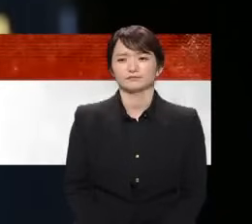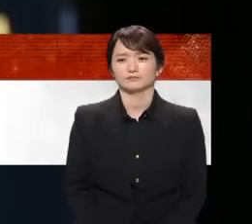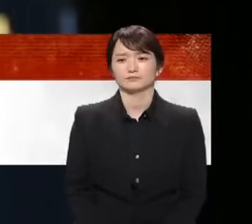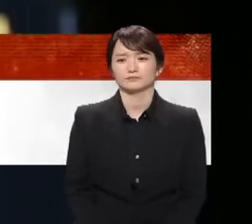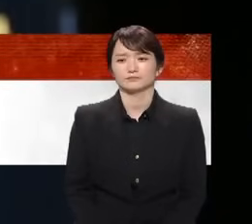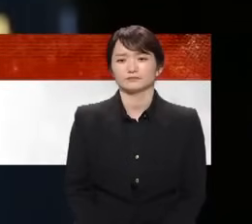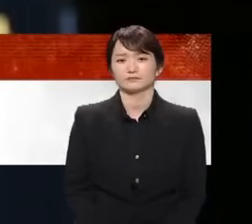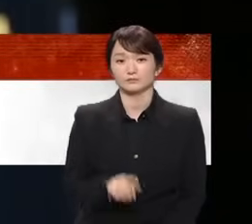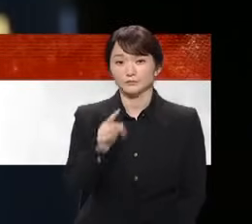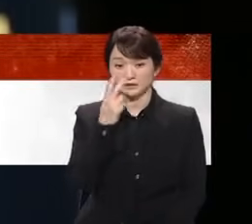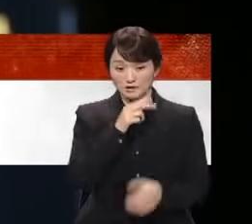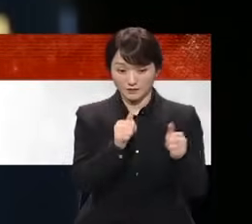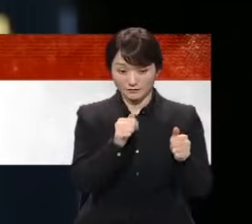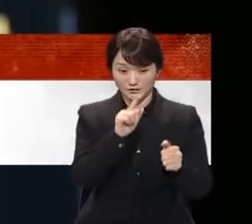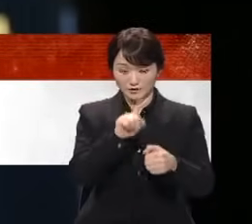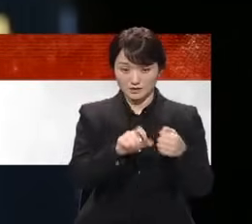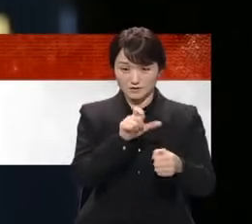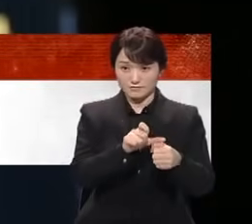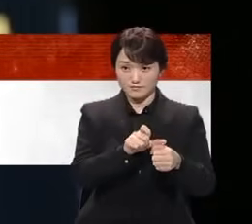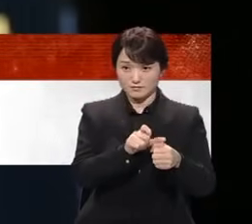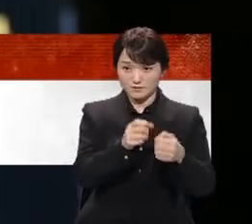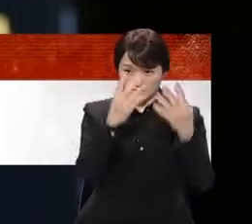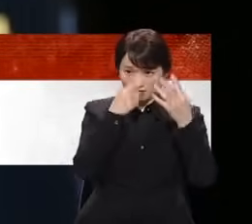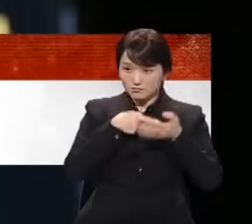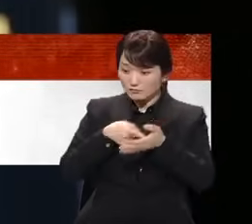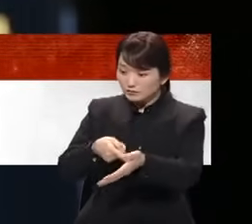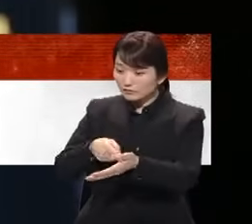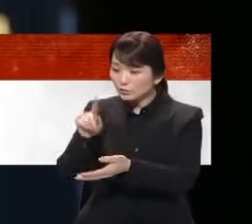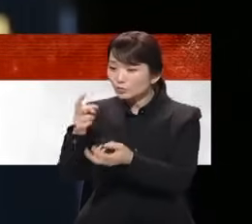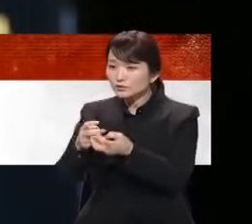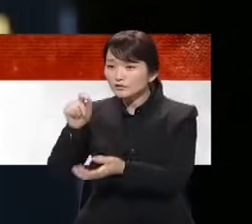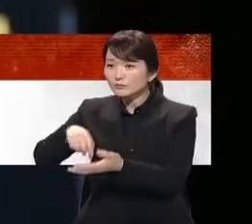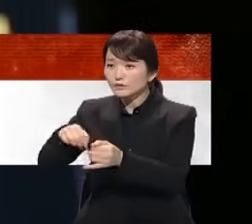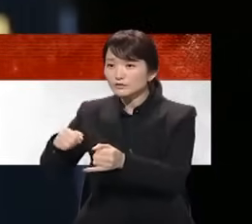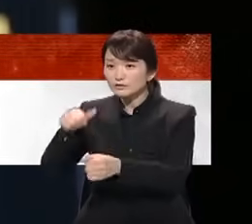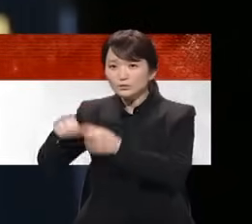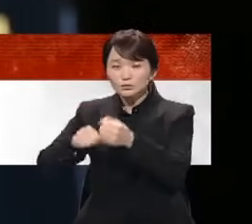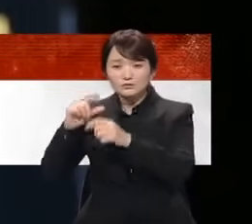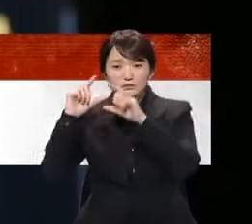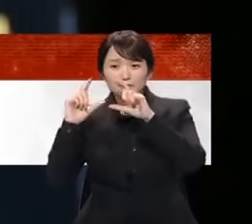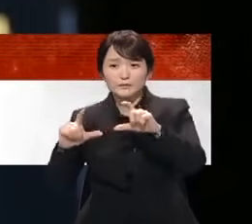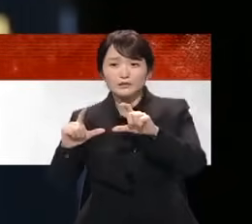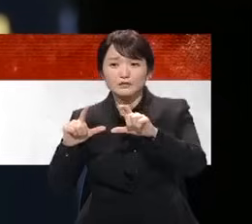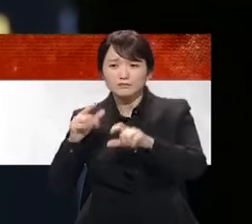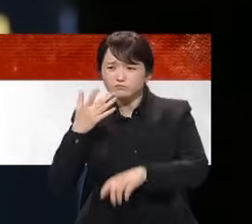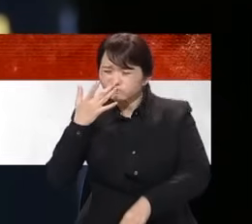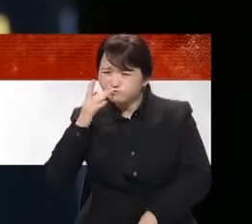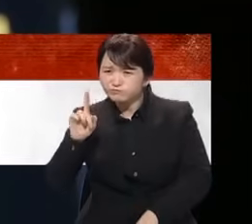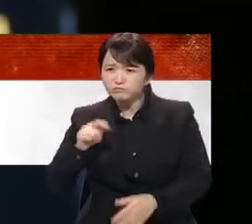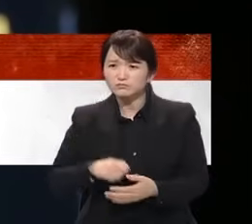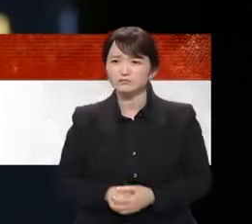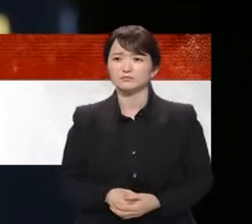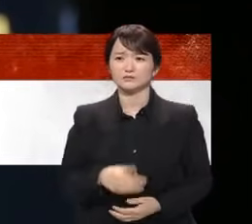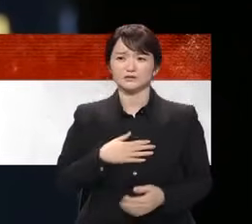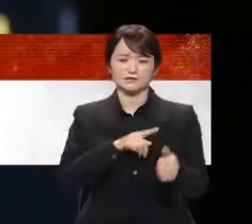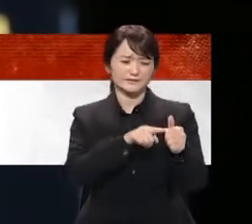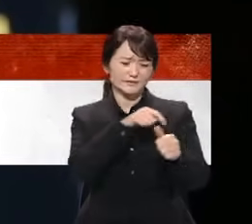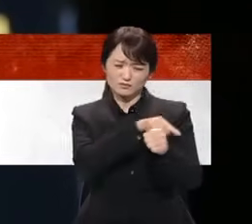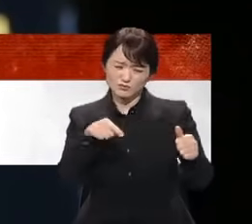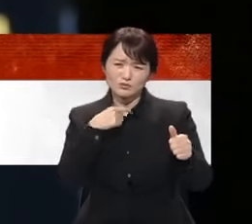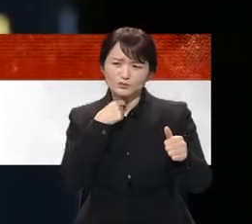아니, 검사가 10원으로 때렸는데 어떻게 판사가 5원으로 때려요? 그 이해 갑니까? 그럼 죽이고 싶어요, 솔직히